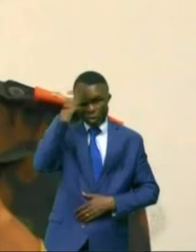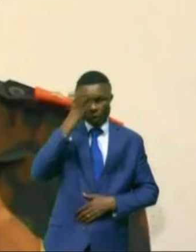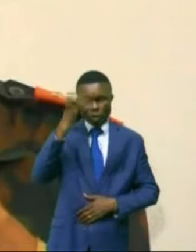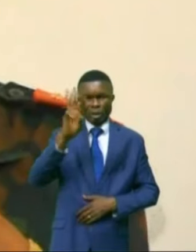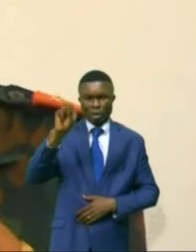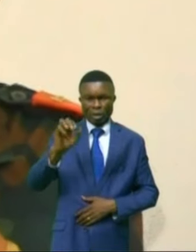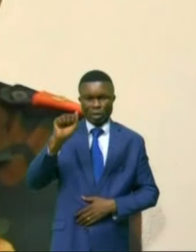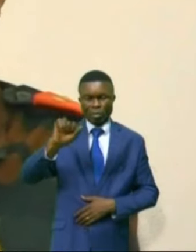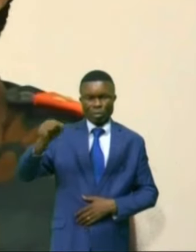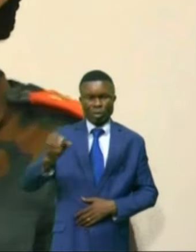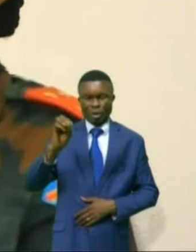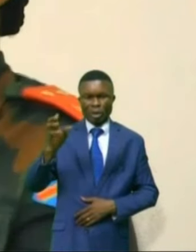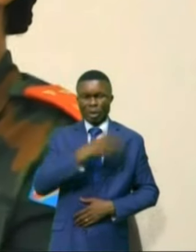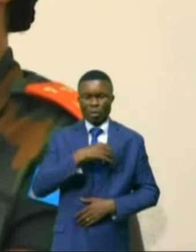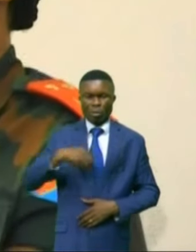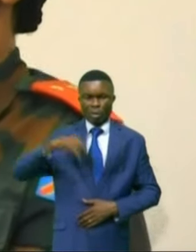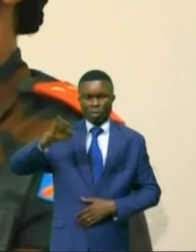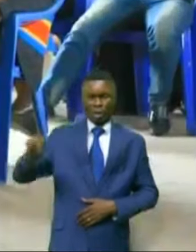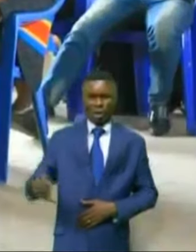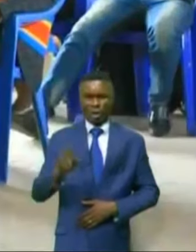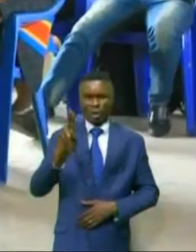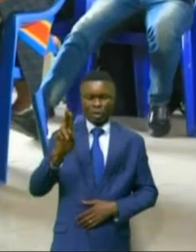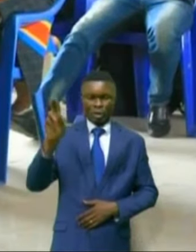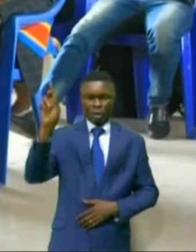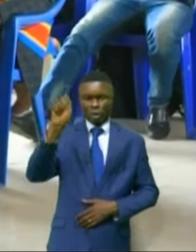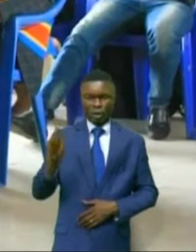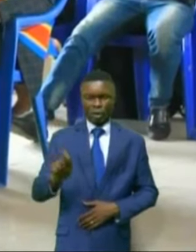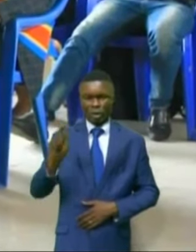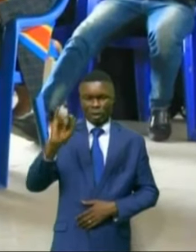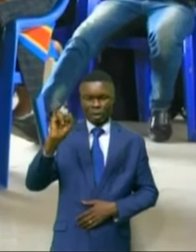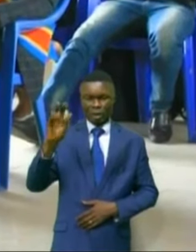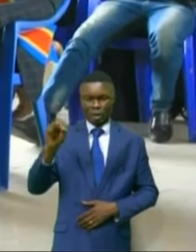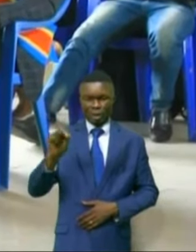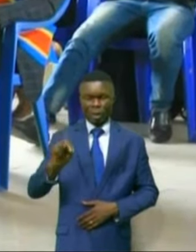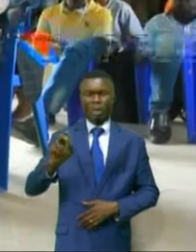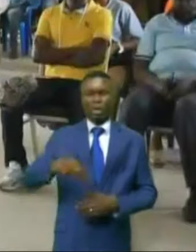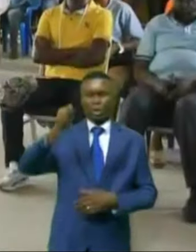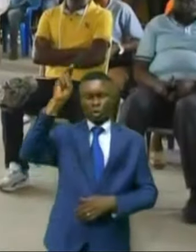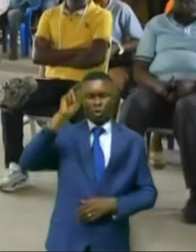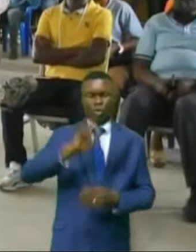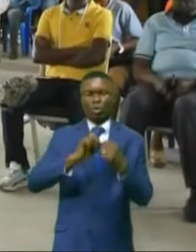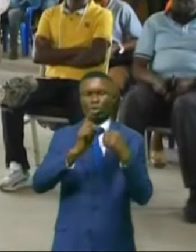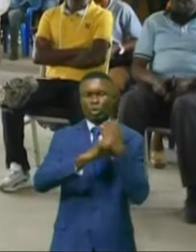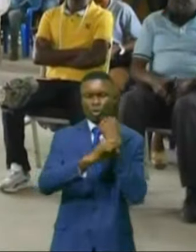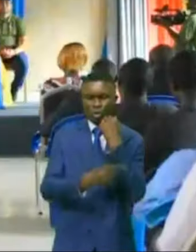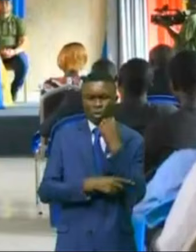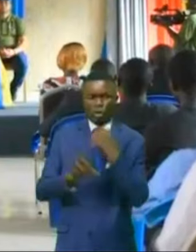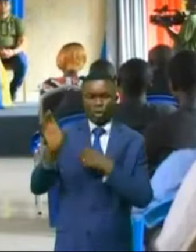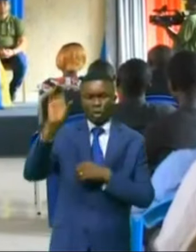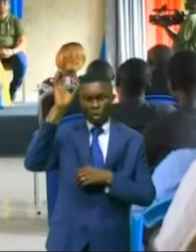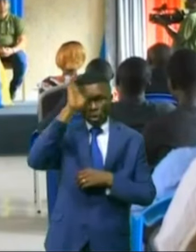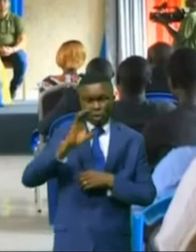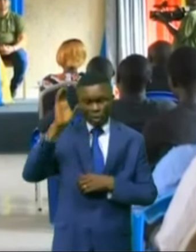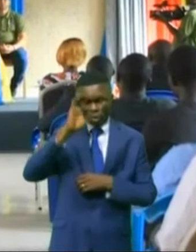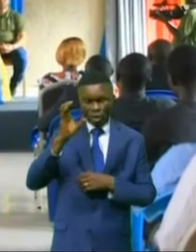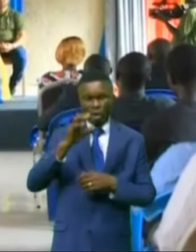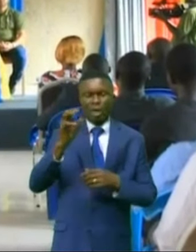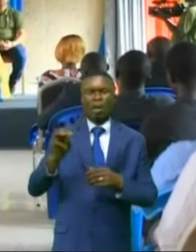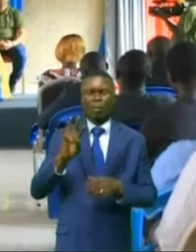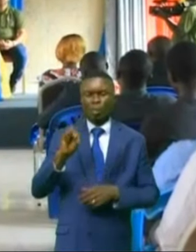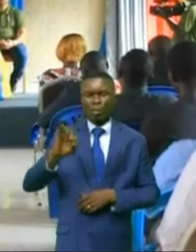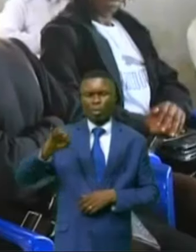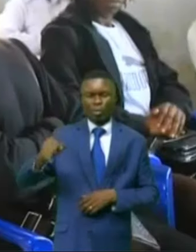général-major Justine Chéchi. À l'étape de Goma, dans la province du Nord Kivu, le général-major Justine Chéchi